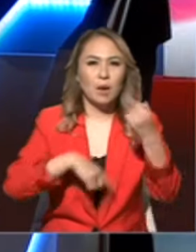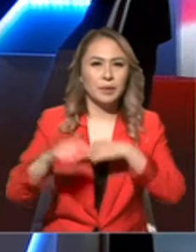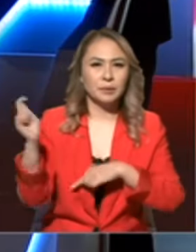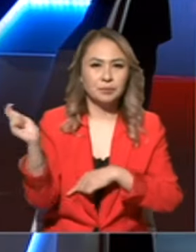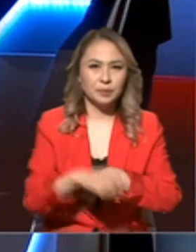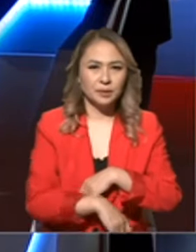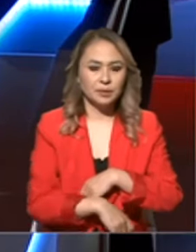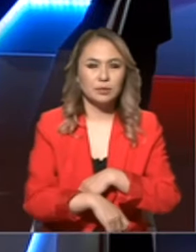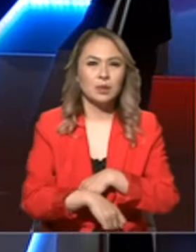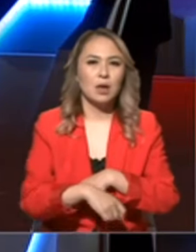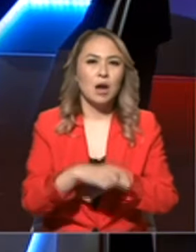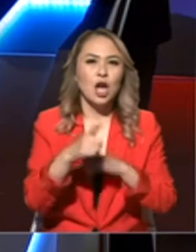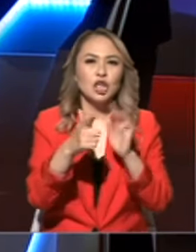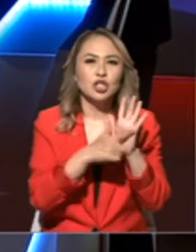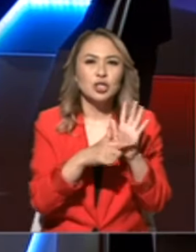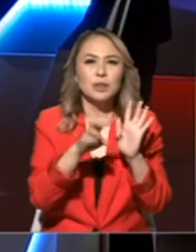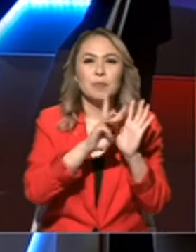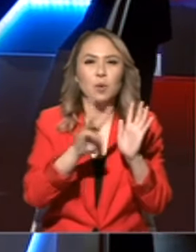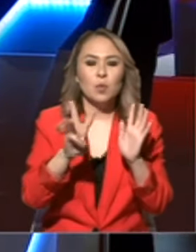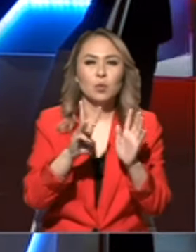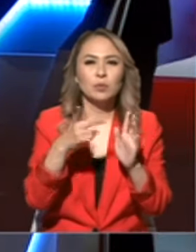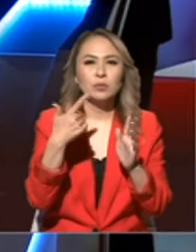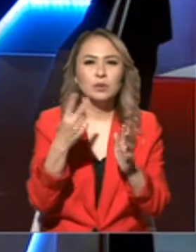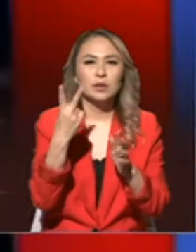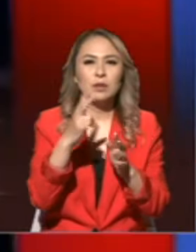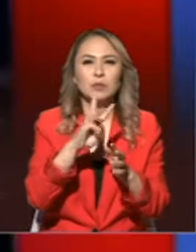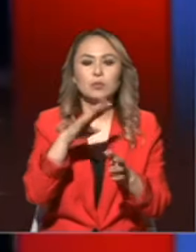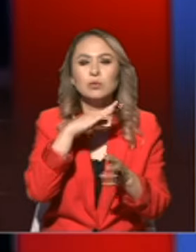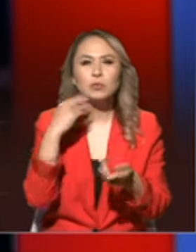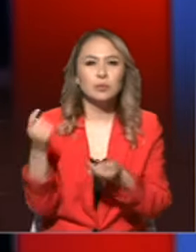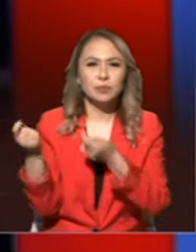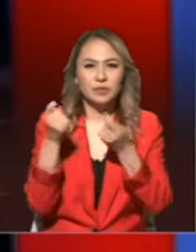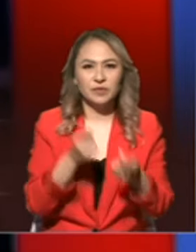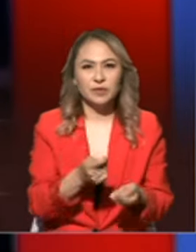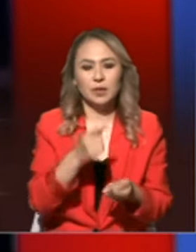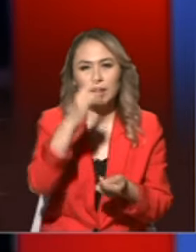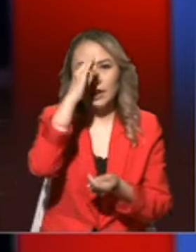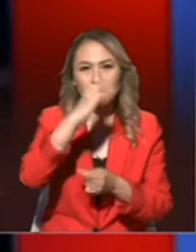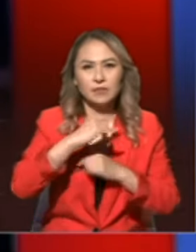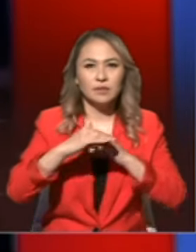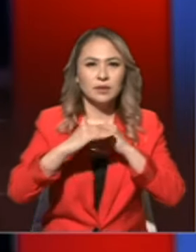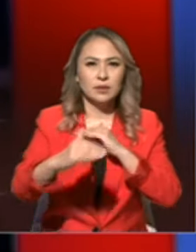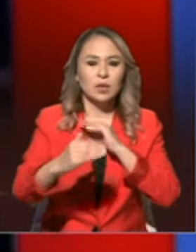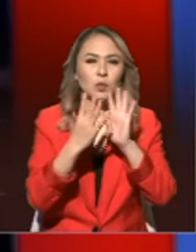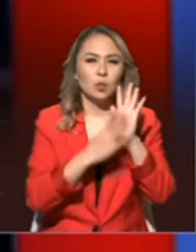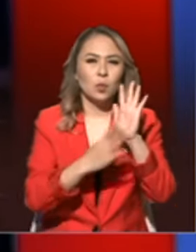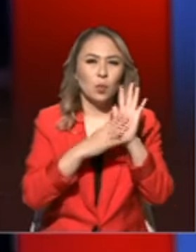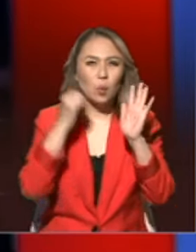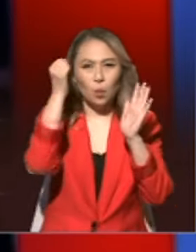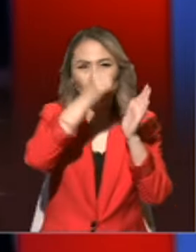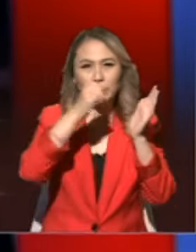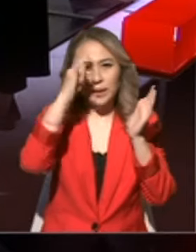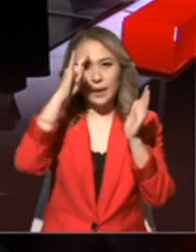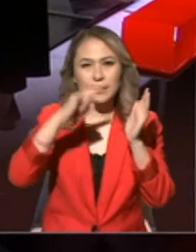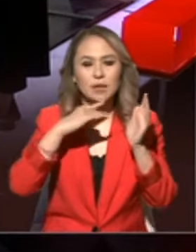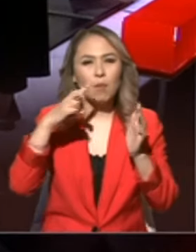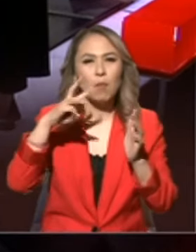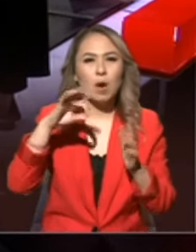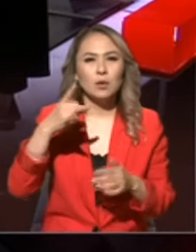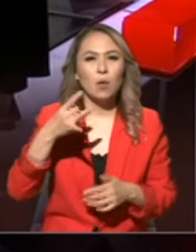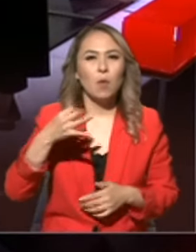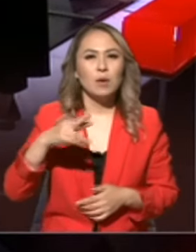оралған. А 7 миллион қазақтың неге тағы да 2 миллионын әкелмеске мысалы? Біздер қарасаңыздар 90 жылдары қазақтар Монғолиядан